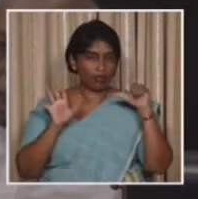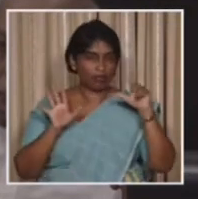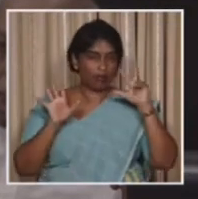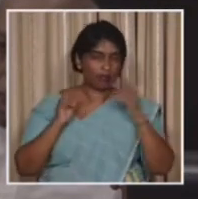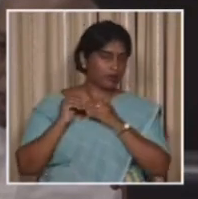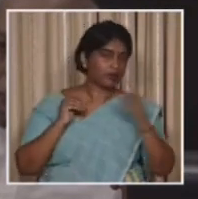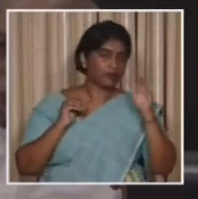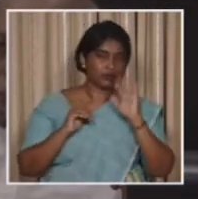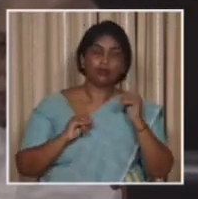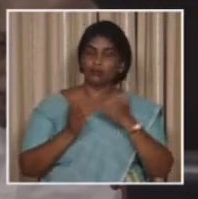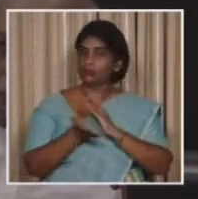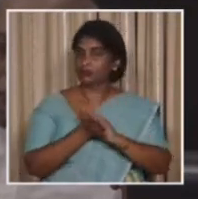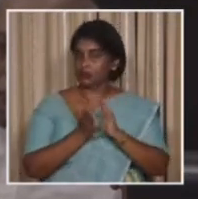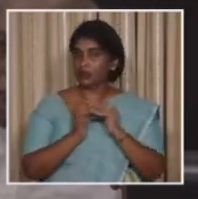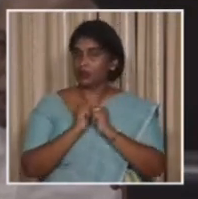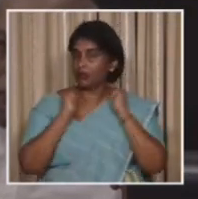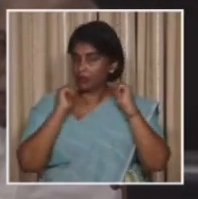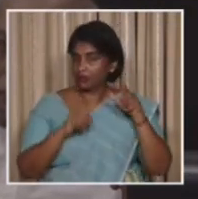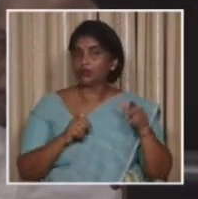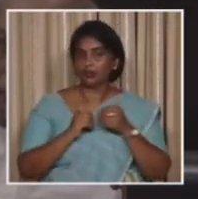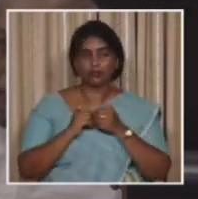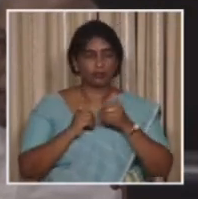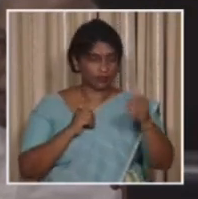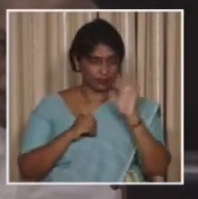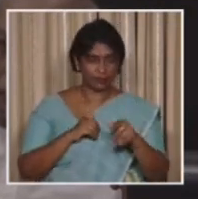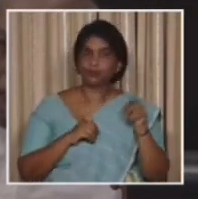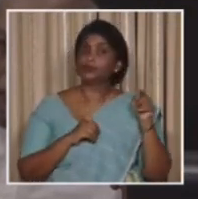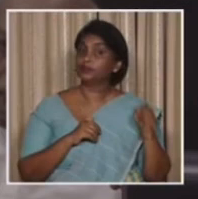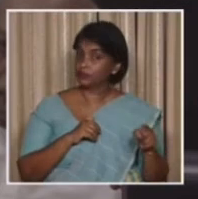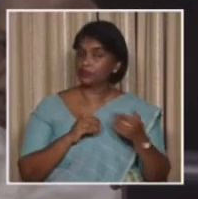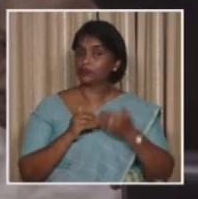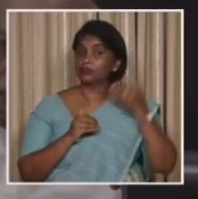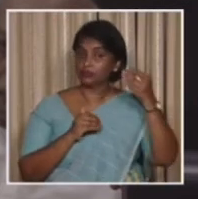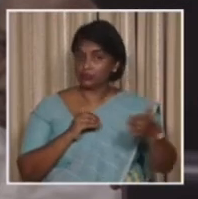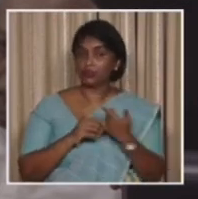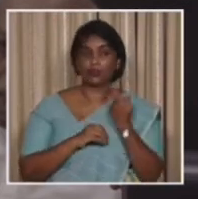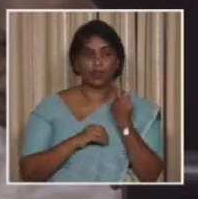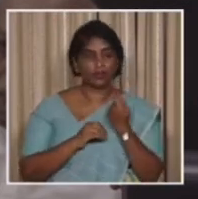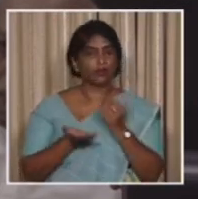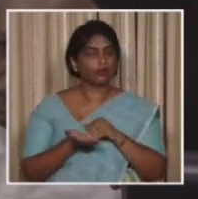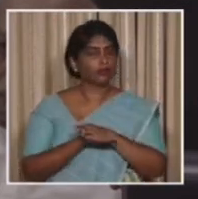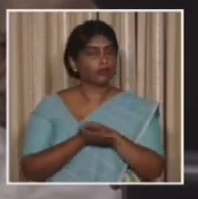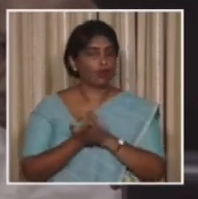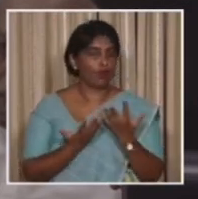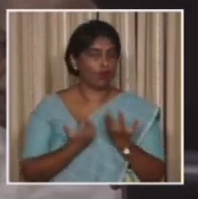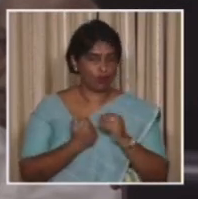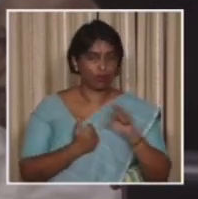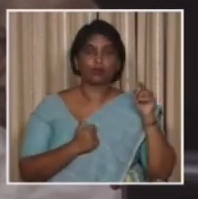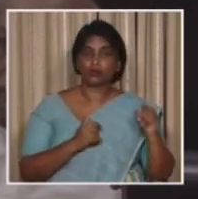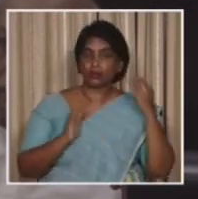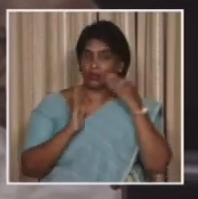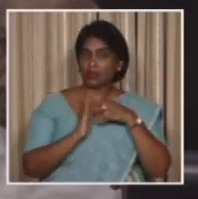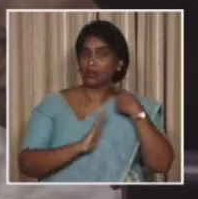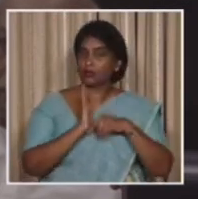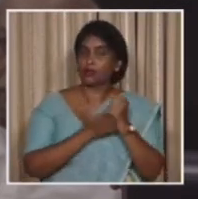කර යම් සාධනීය තත්ත්වයකට රැගෙන විත් තිබෙනවා. මෙයින් ඉදිරියට යන්න ආර්ථික ප්‍රතිසංස්කරණ අවශ්‍යයි. මේ බව රටේ